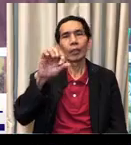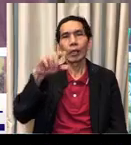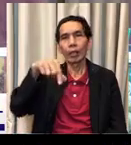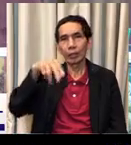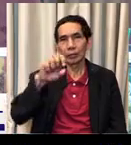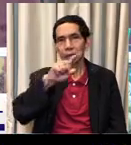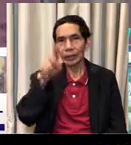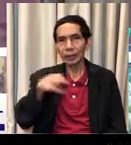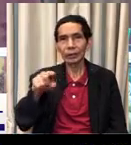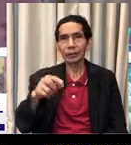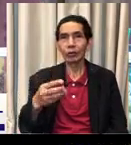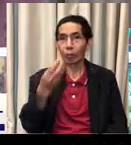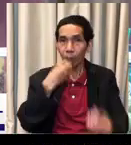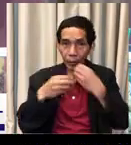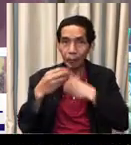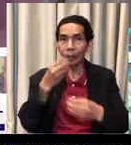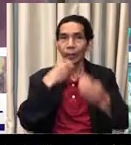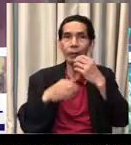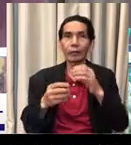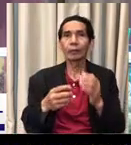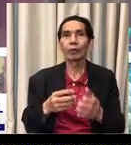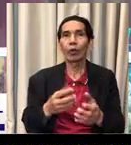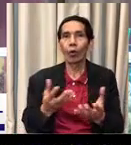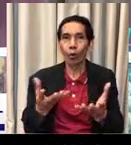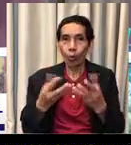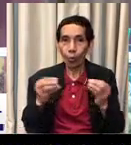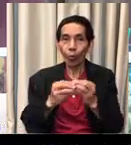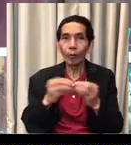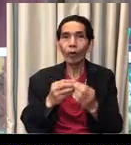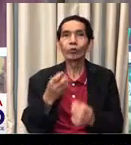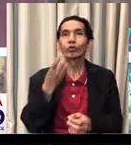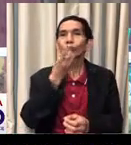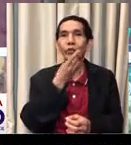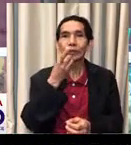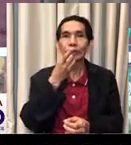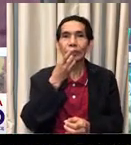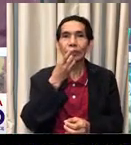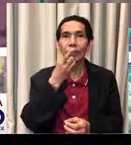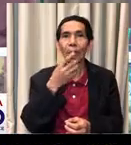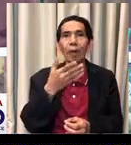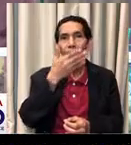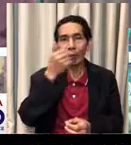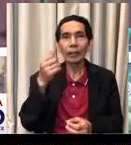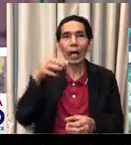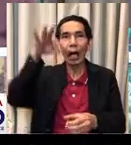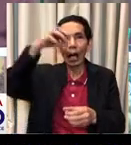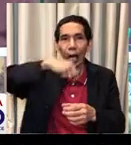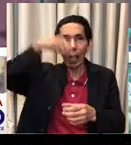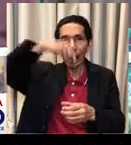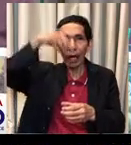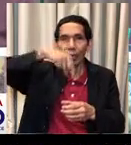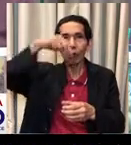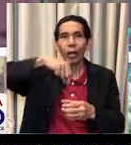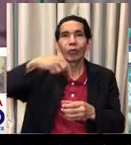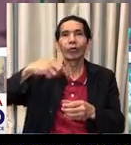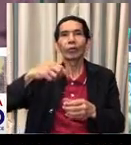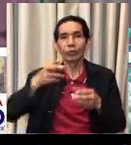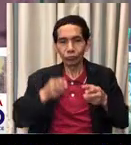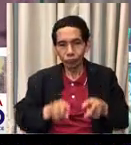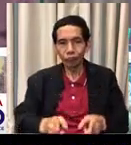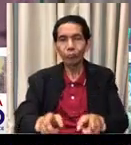tumira ka na, di umengka ka. Gusto mo ng dessert? Pinakamasarap na halo-halo. Sabi Velasquez uli, doon sa